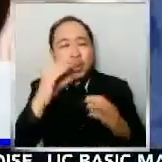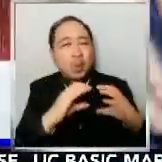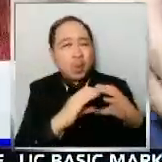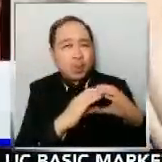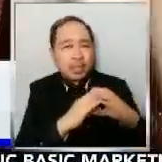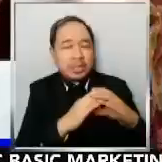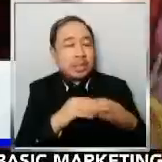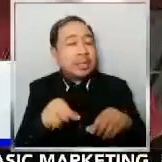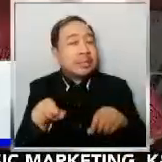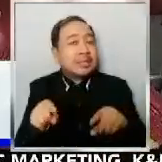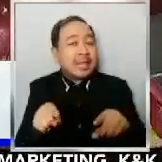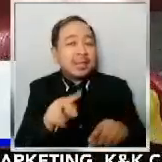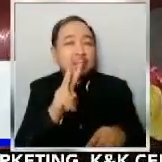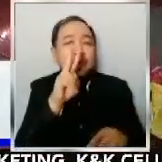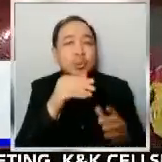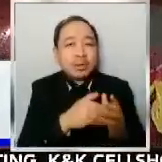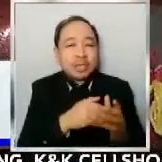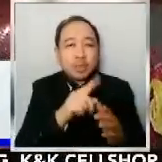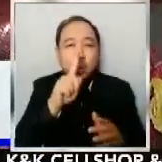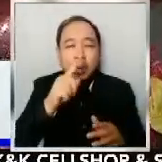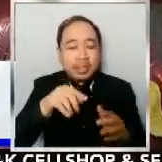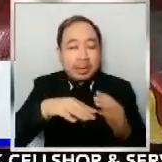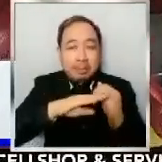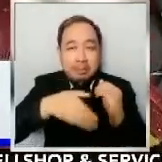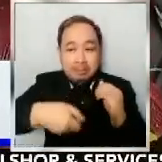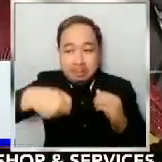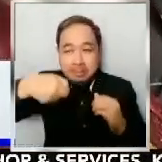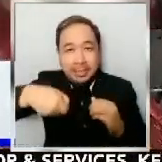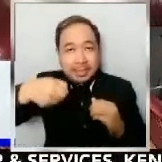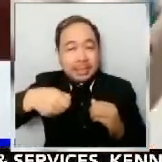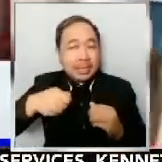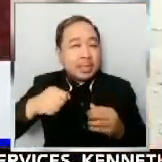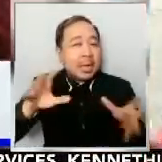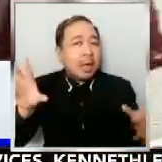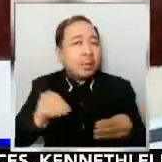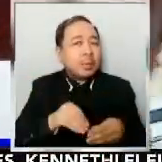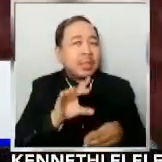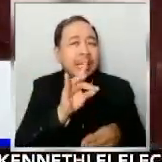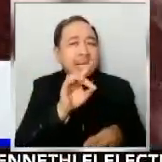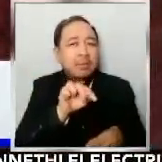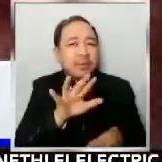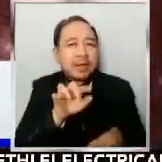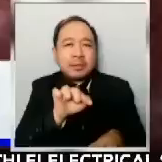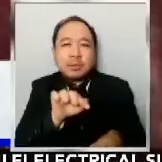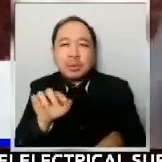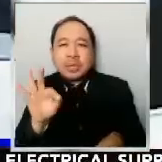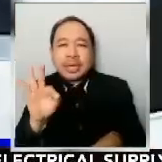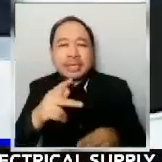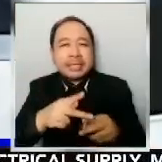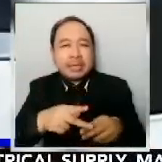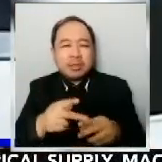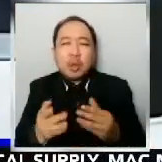2,000 pesos kada bag na naglalaman ng 8.5 to 9 kilos. Halos tabla puhunan na lang daw